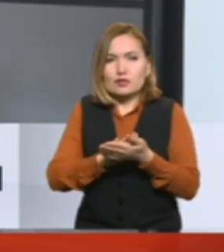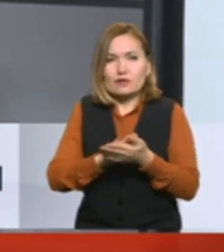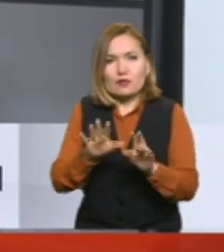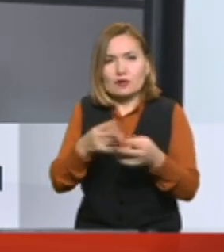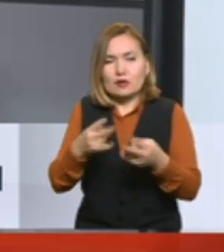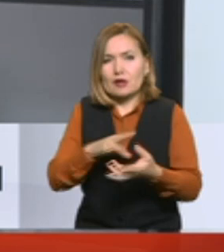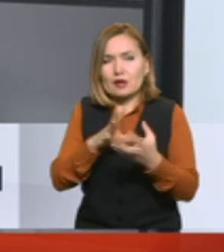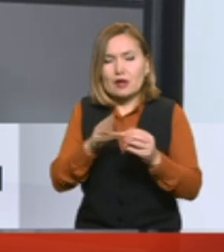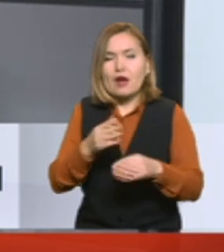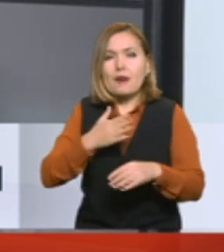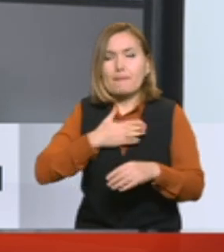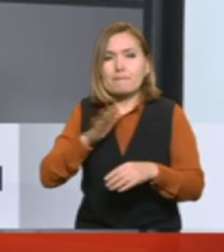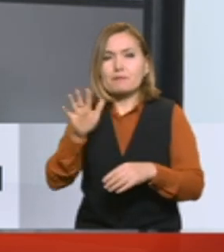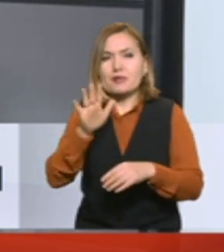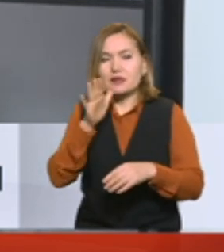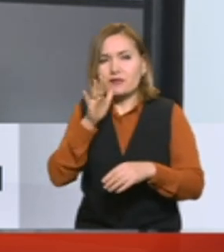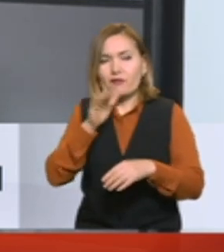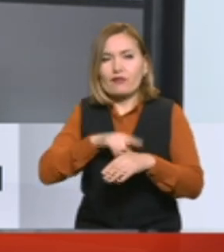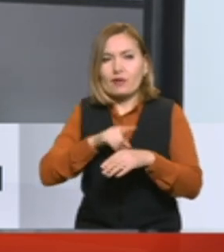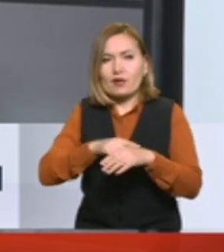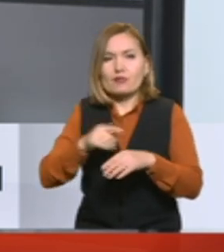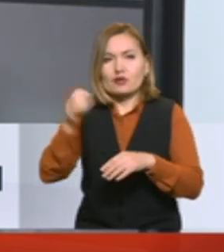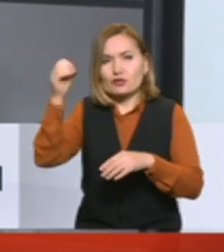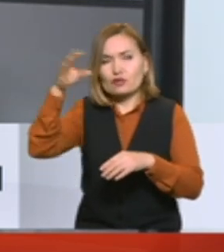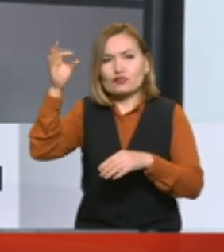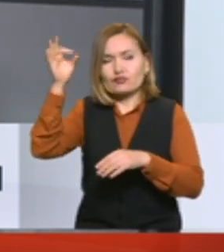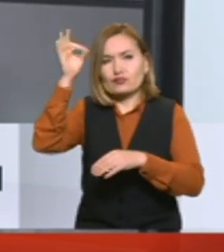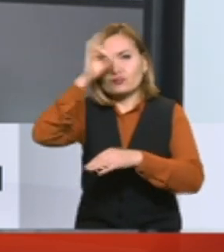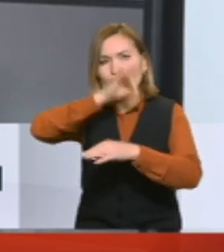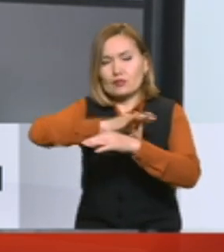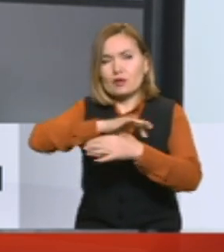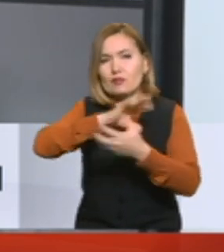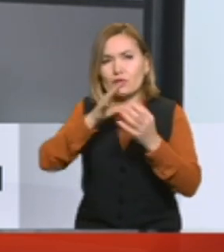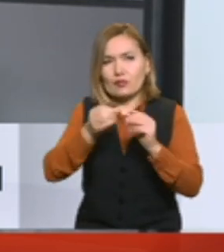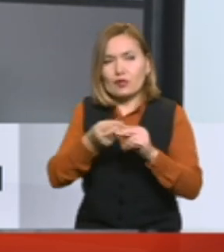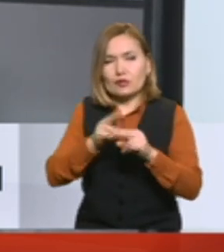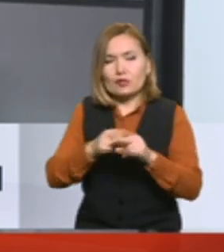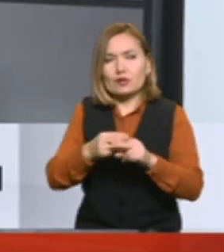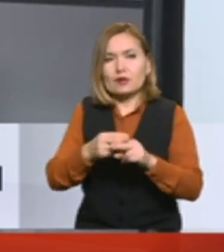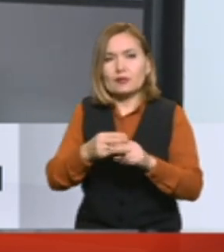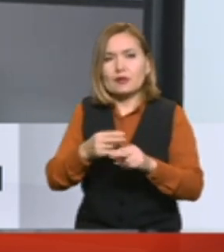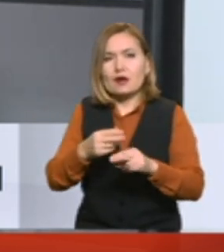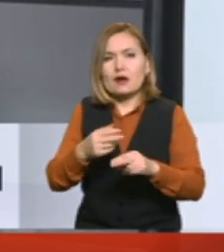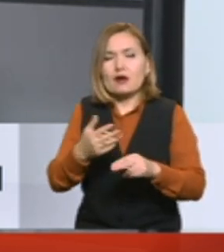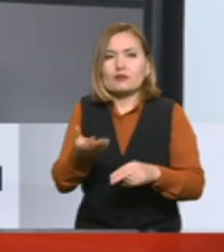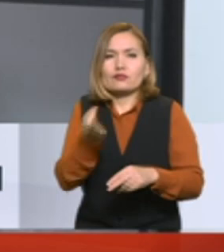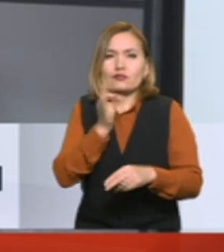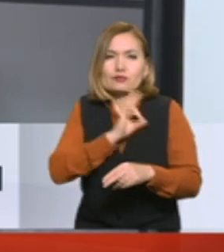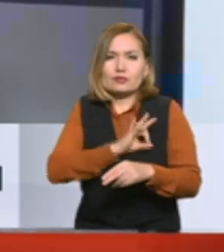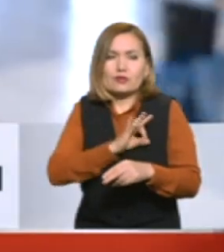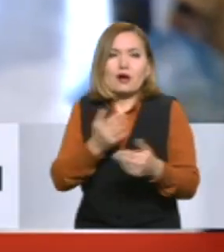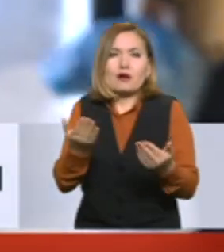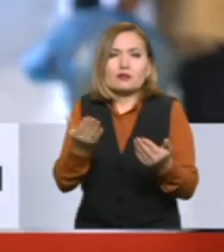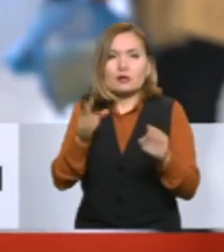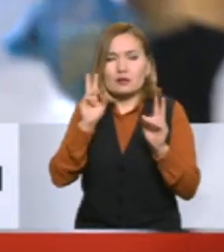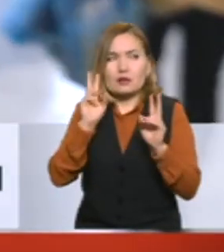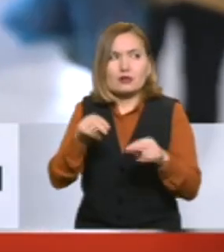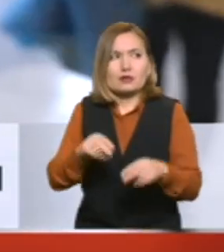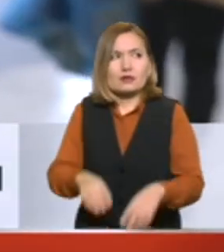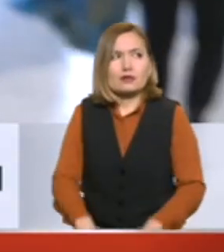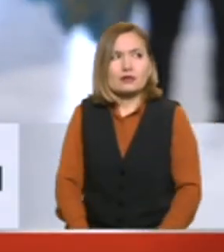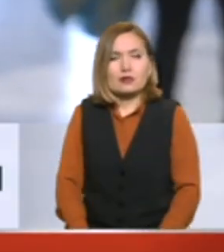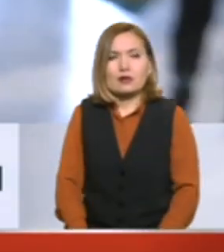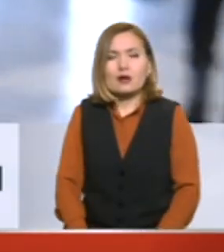5-те күн батады. Ал егер ертең сағат ауыстырсақ, сағат 4-те күн батады деген сөз. Сонда біз не ұттық, не өзгерді сонда? Үйрене алмаймыз